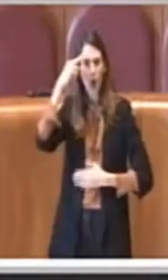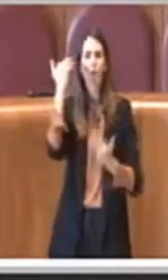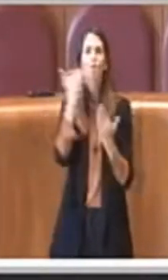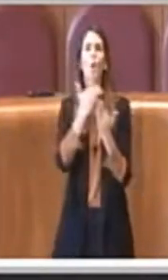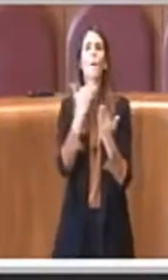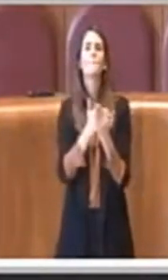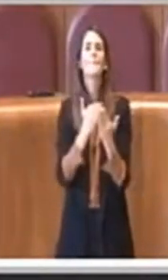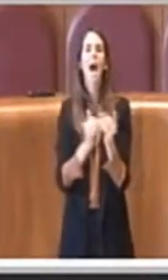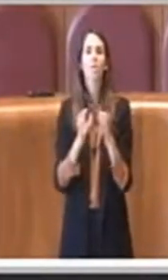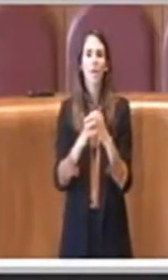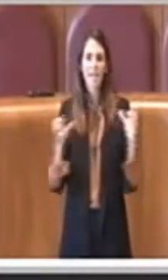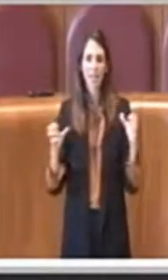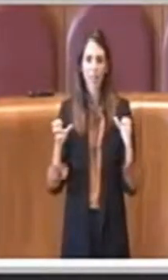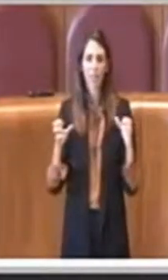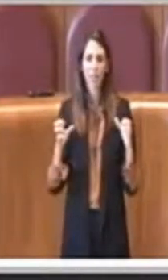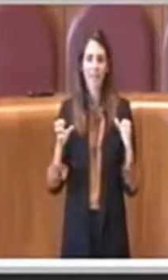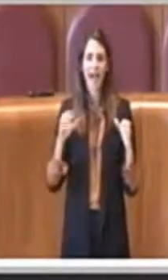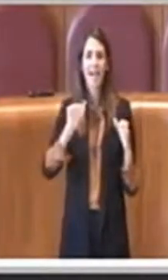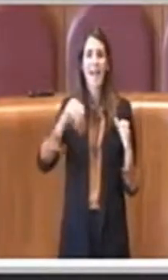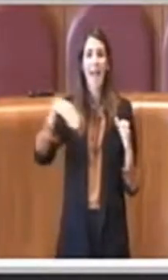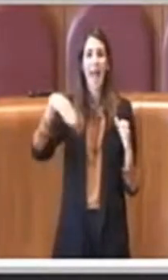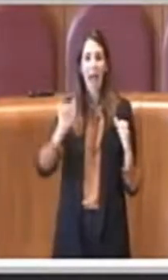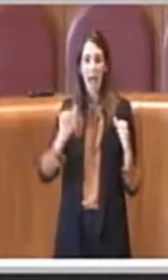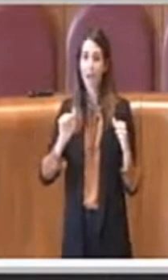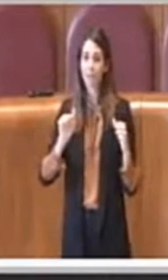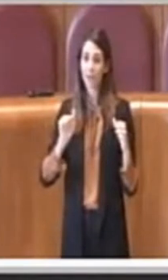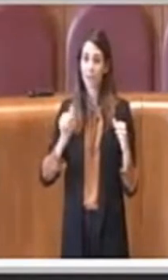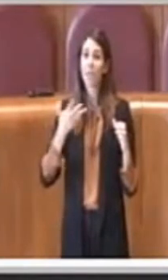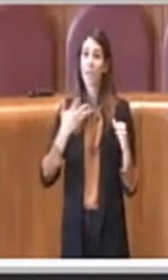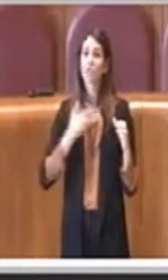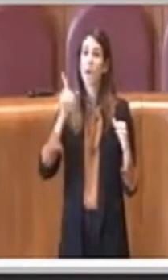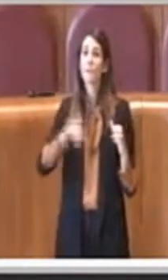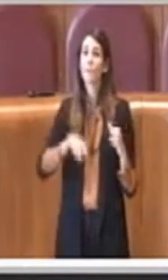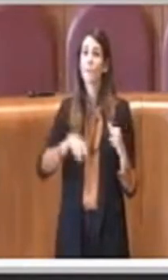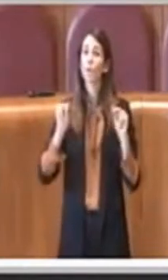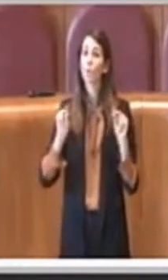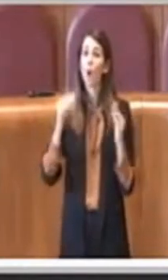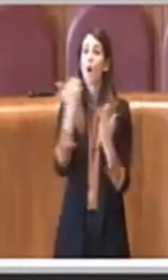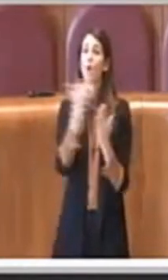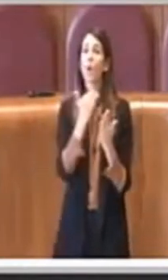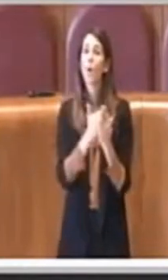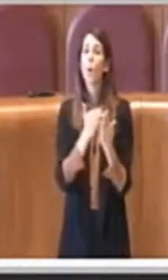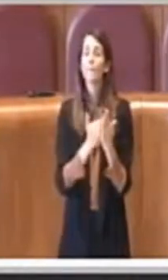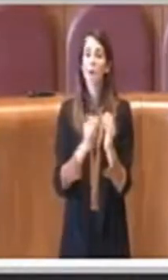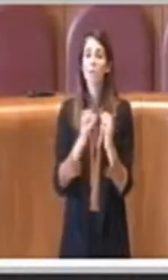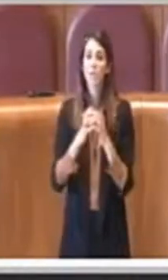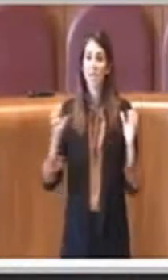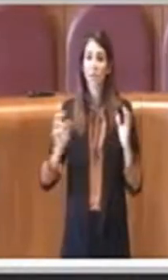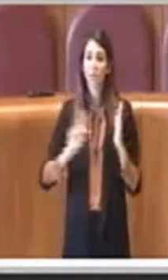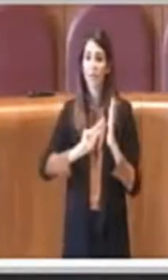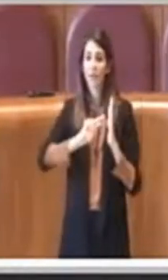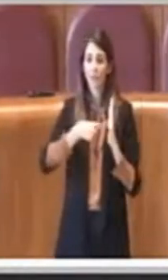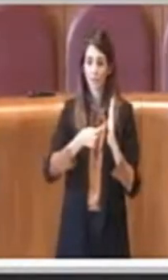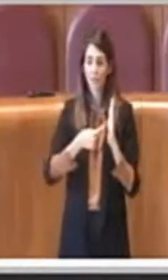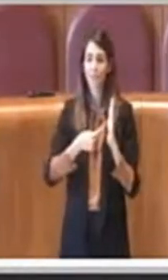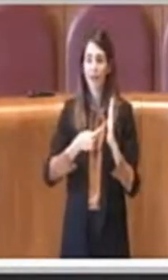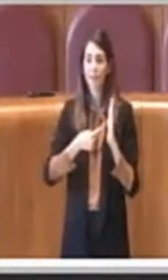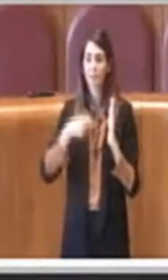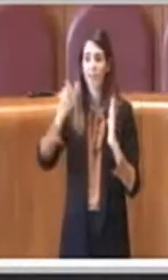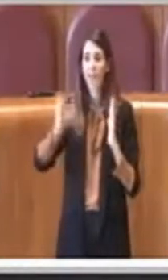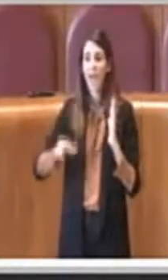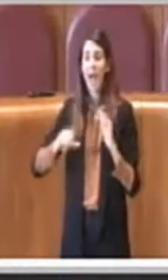di Ama c'è, che firma Giglio, e ci sarà anche un nuovo piano industriale, chiaramente a firma